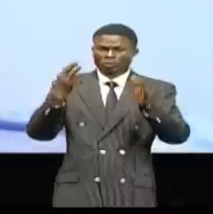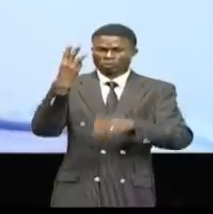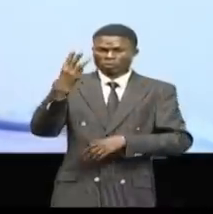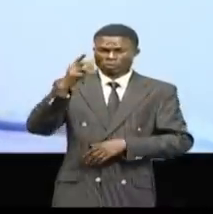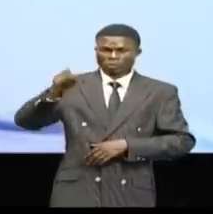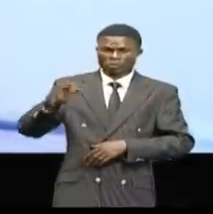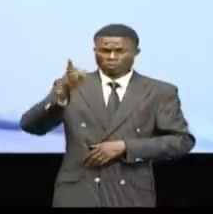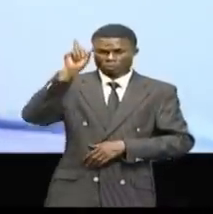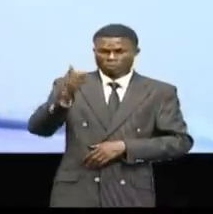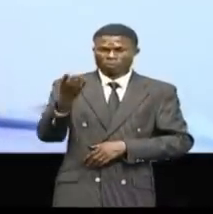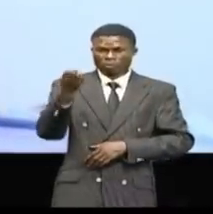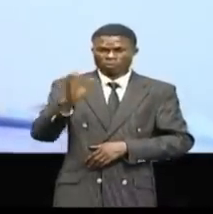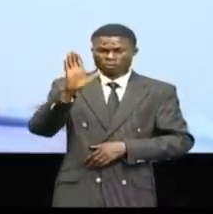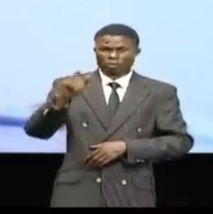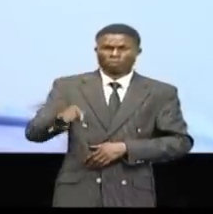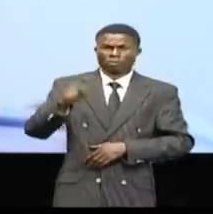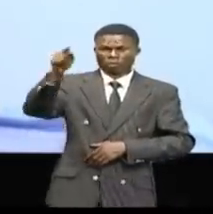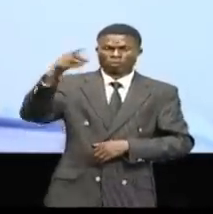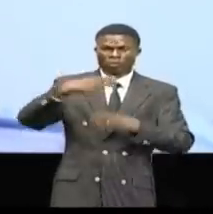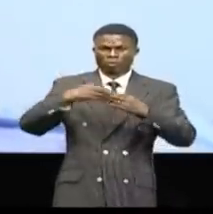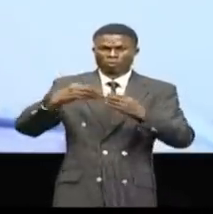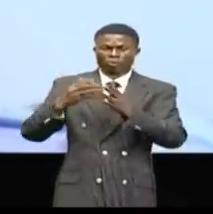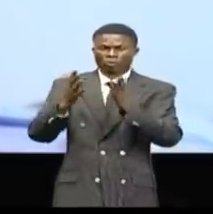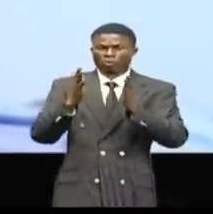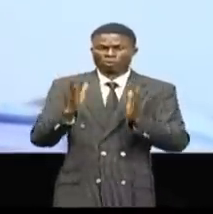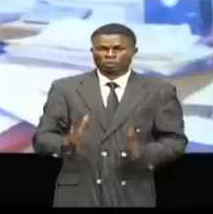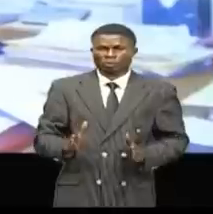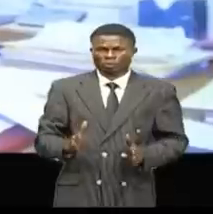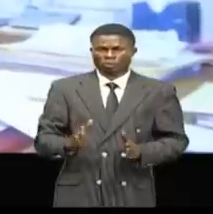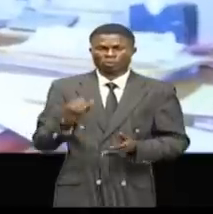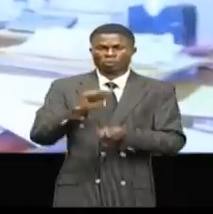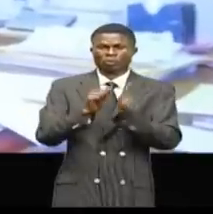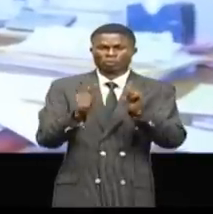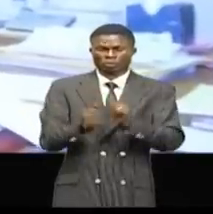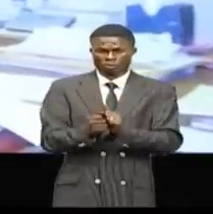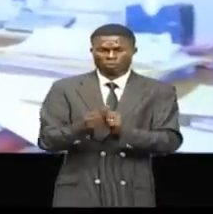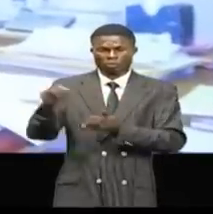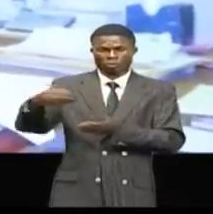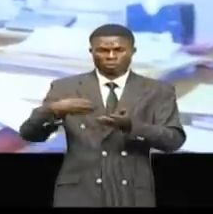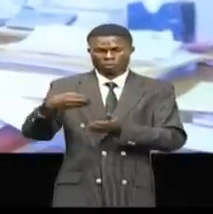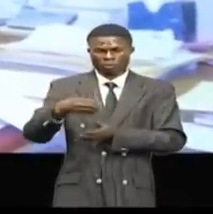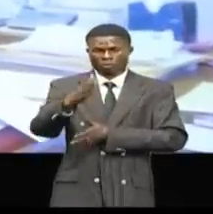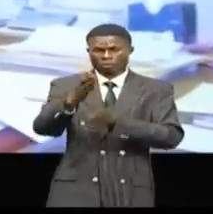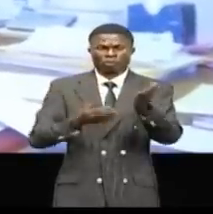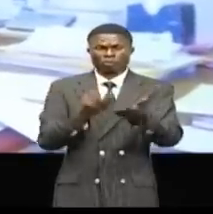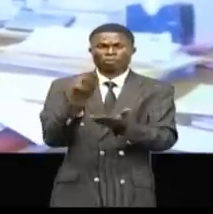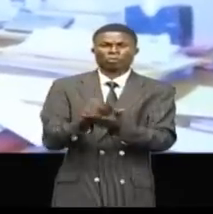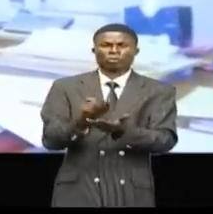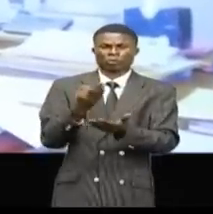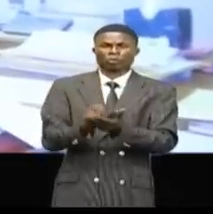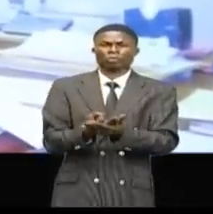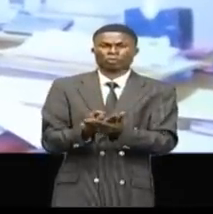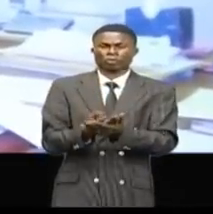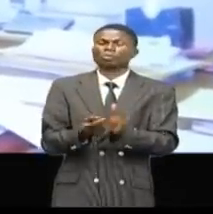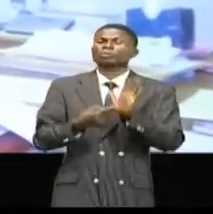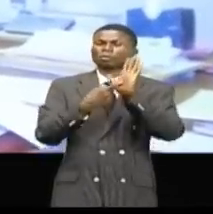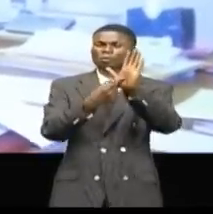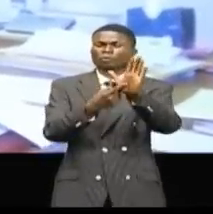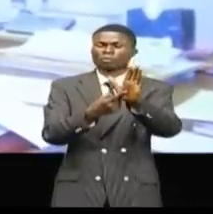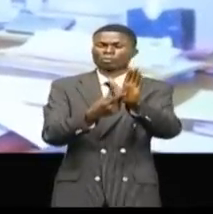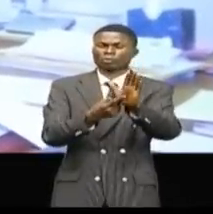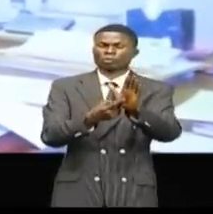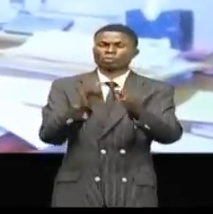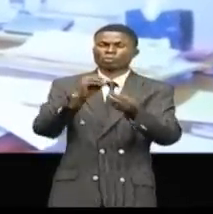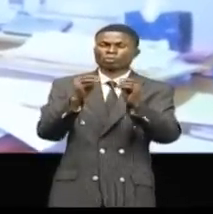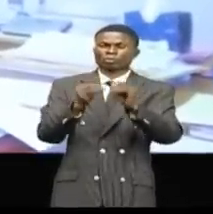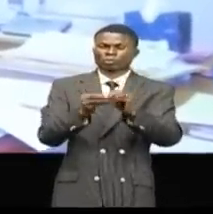3,145 milliards de dollars. La situation cumulée par les régies financières indique un taux